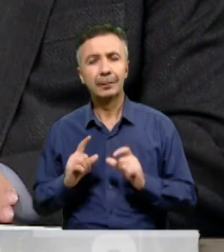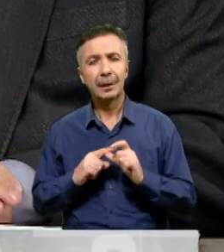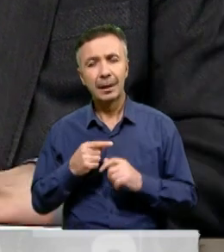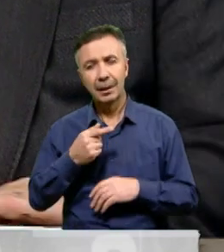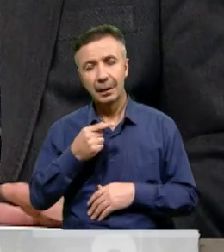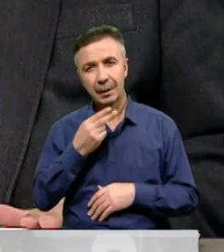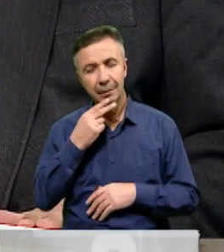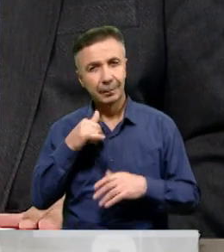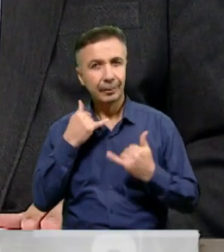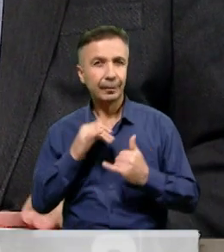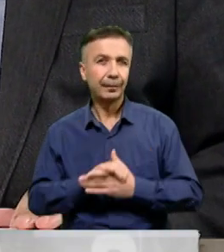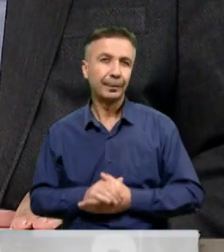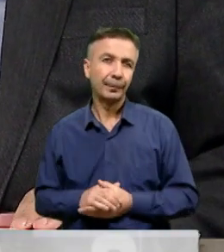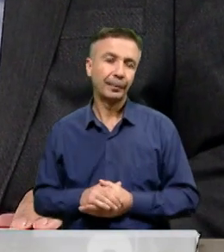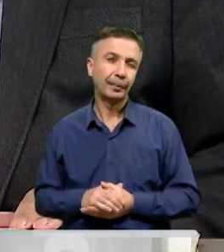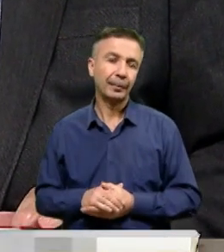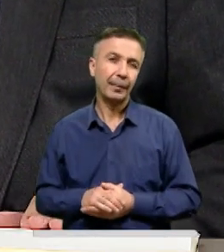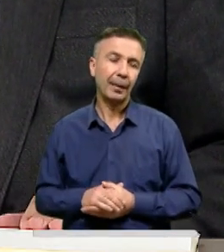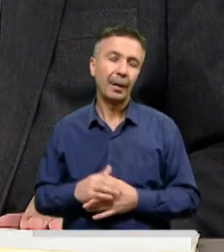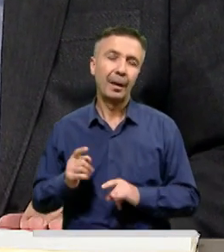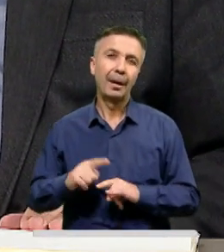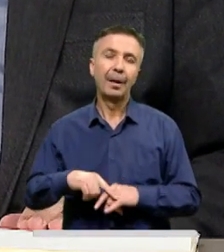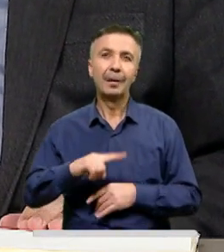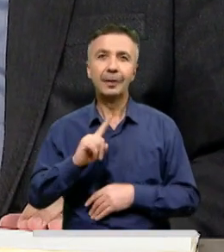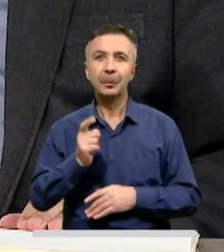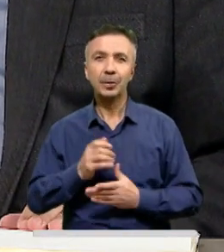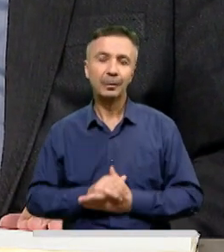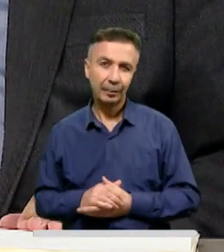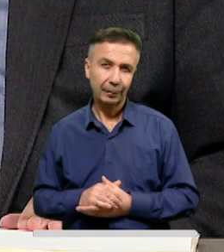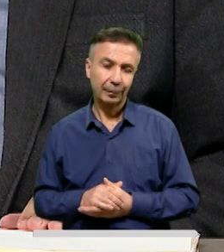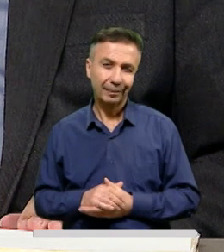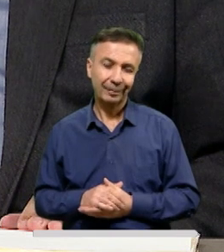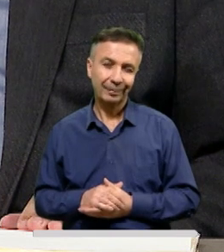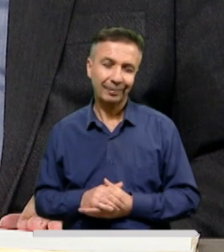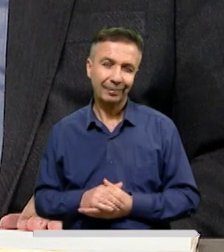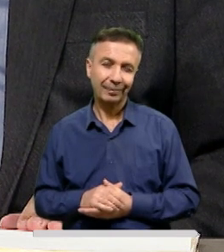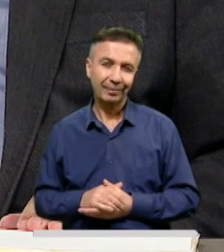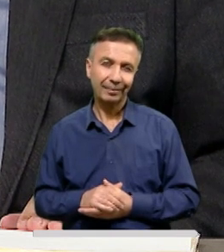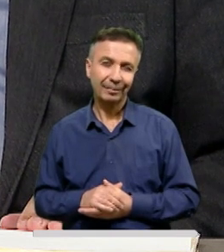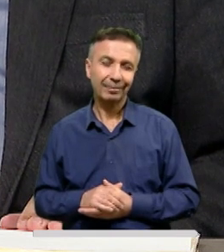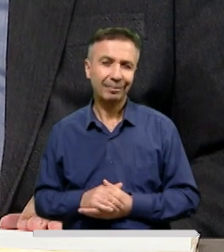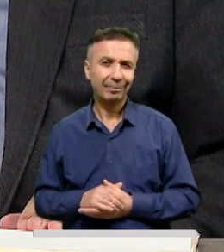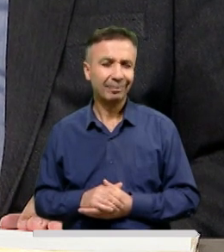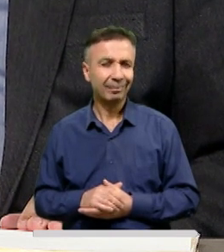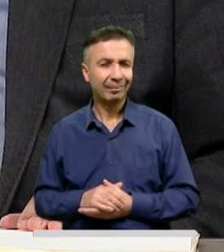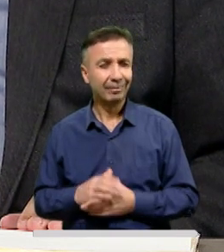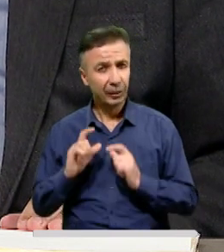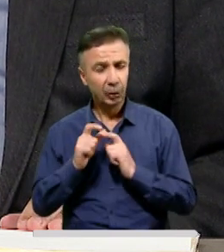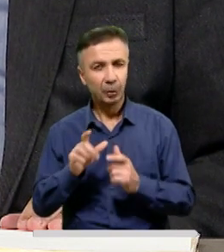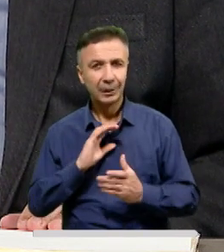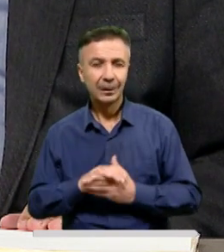Hoş geldiniz efendim yayınımıza. Hoş bulduk. Buyurun. Siz de hoş geldiniz. Hoş bulduk. Benim hocama bir sorum